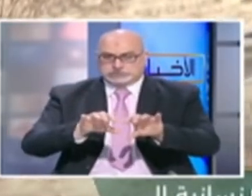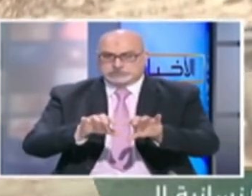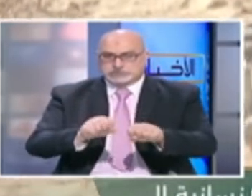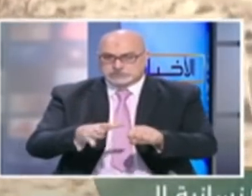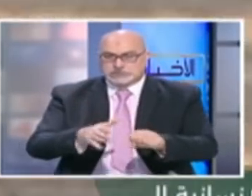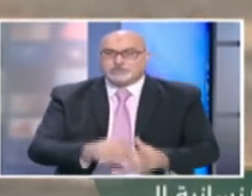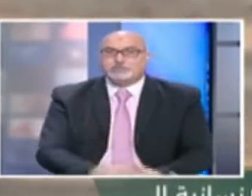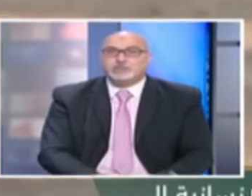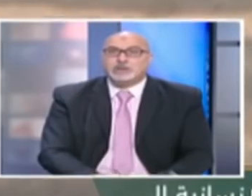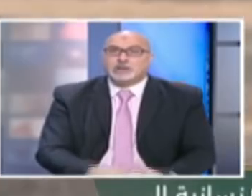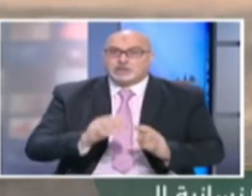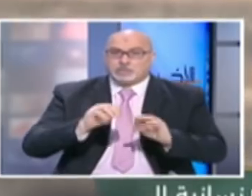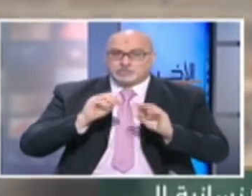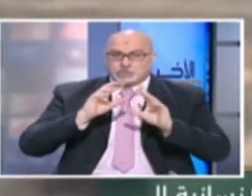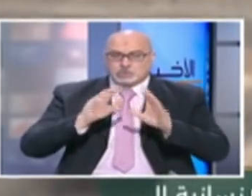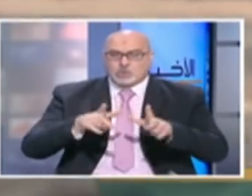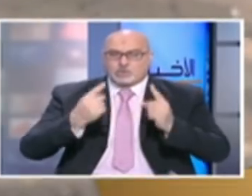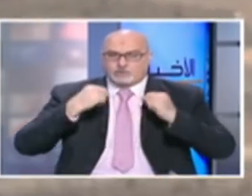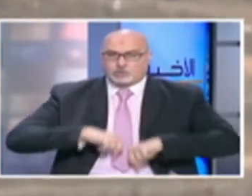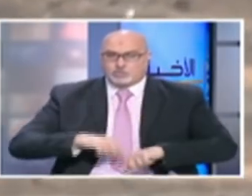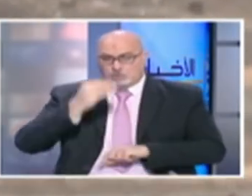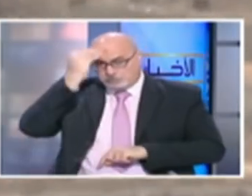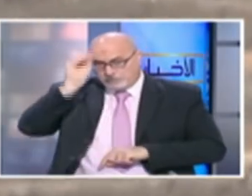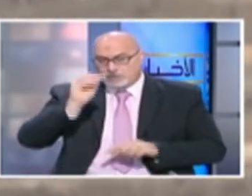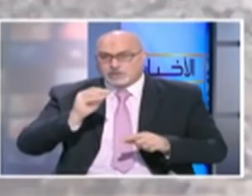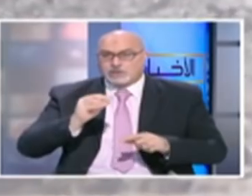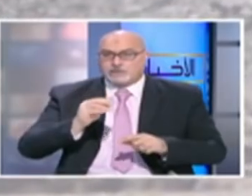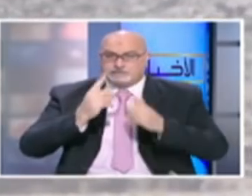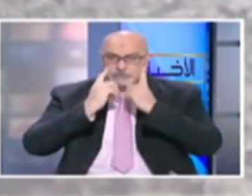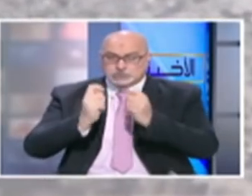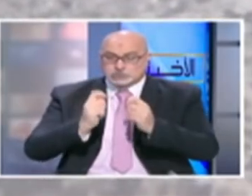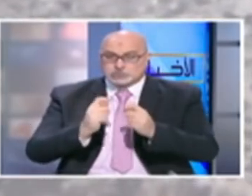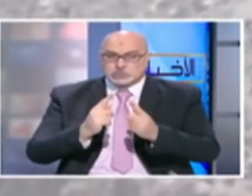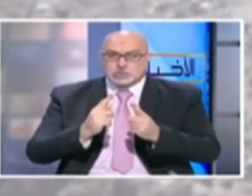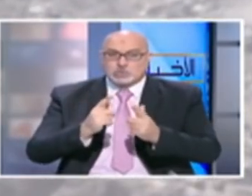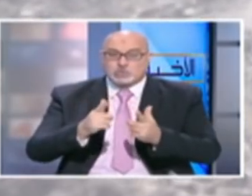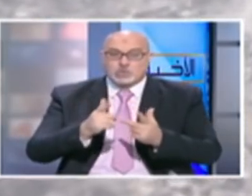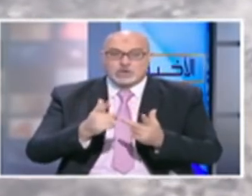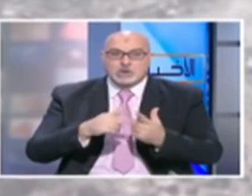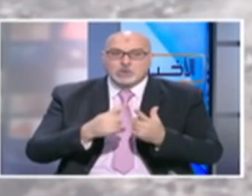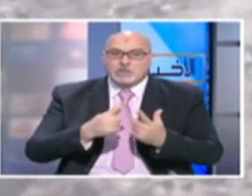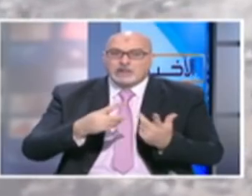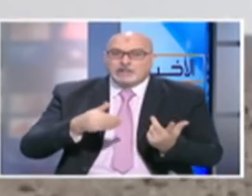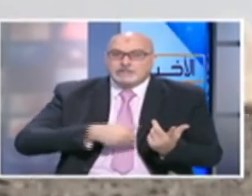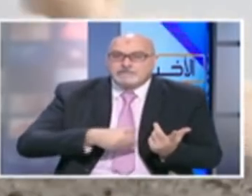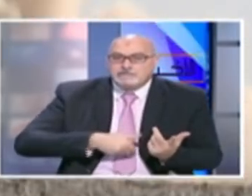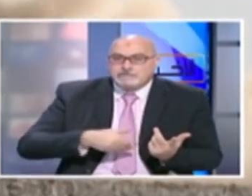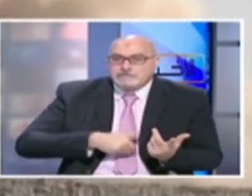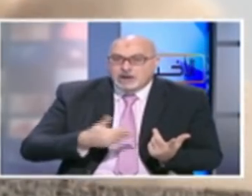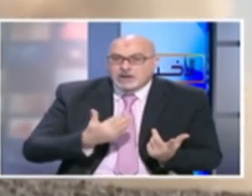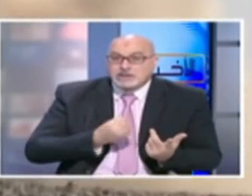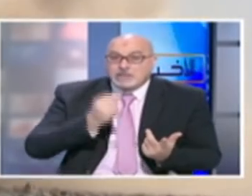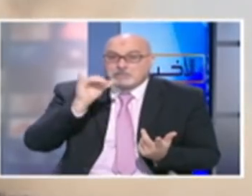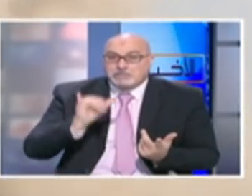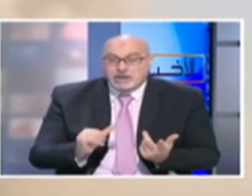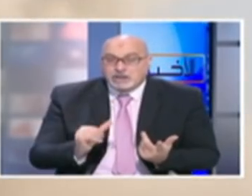هذا في وقت حذرت مصادر حكومية وأممية من كارثة إنسانية محدقة باليمنيين